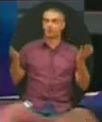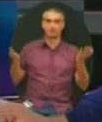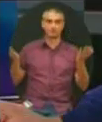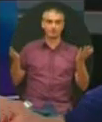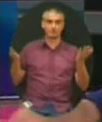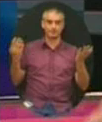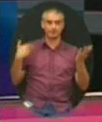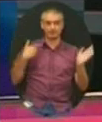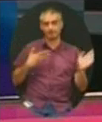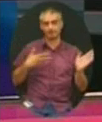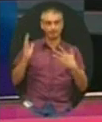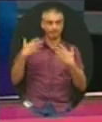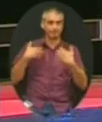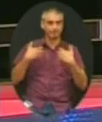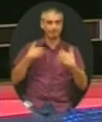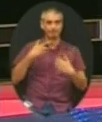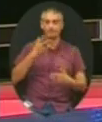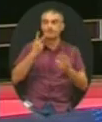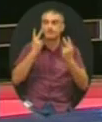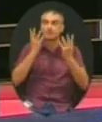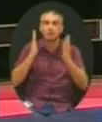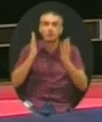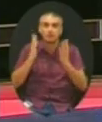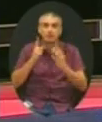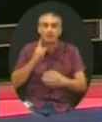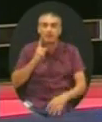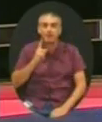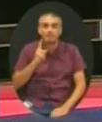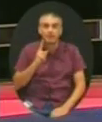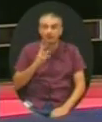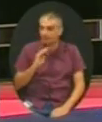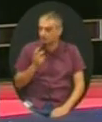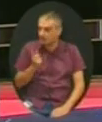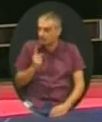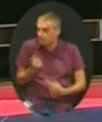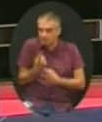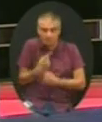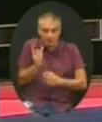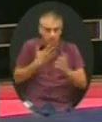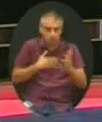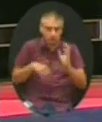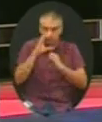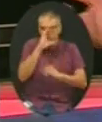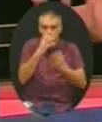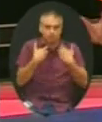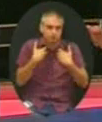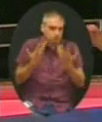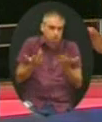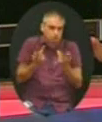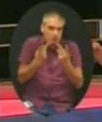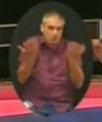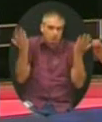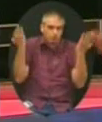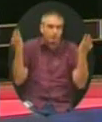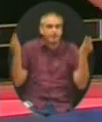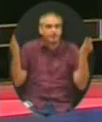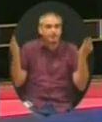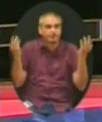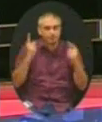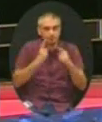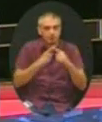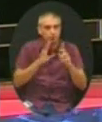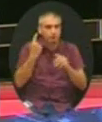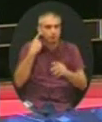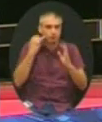אנחנו זזים רגע מעניין תיאטרון אל-מידאן. חשובה מאוד, אבל אם אין צרכנים שרוצים לצרוך אותה, אז היא לא חשובה. בדיוק